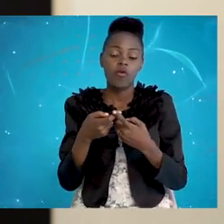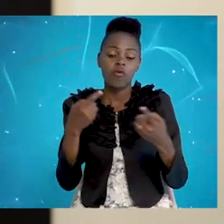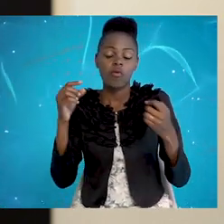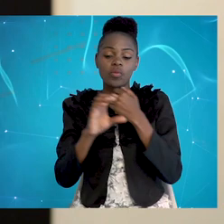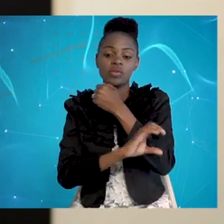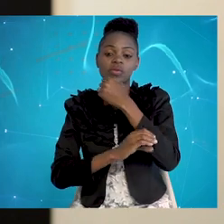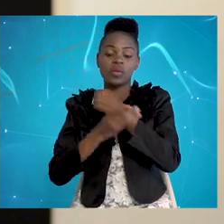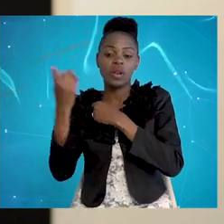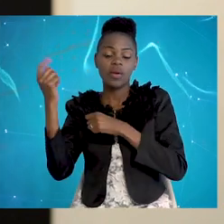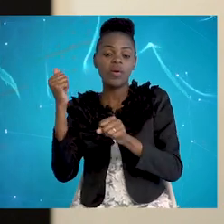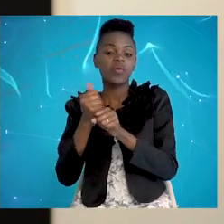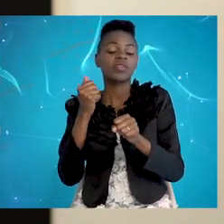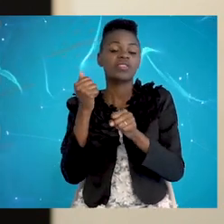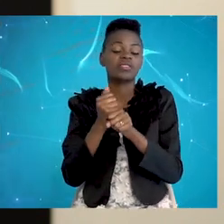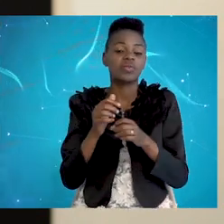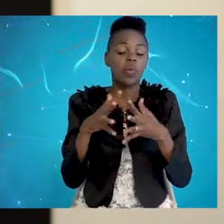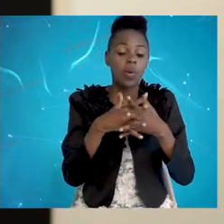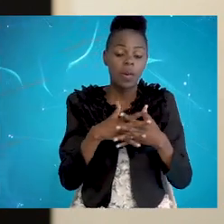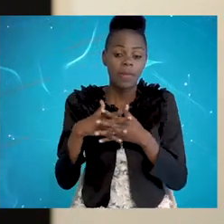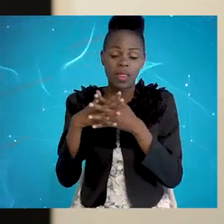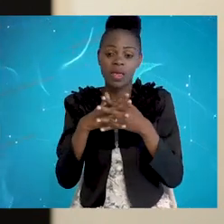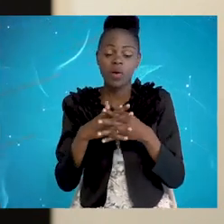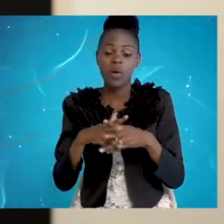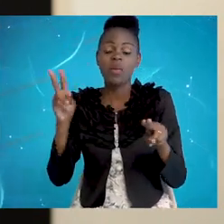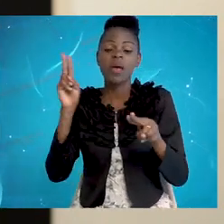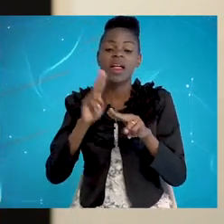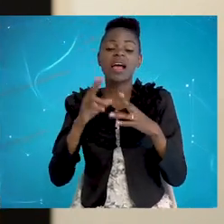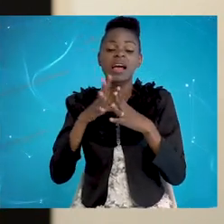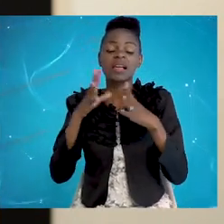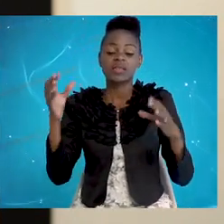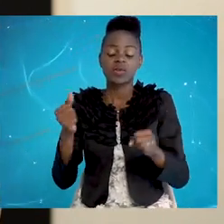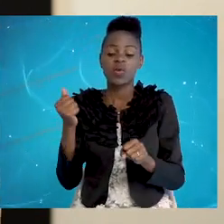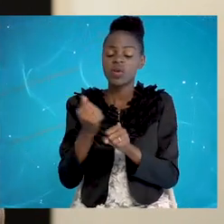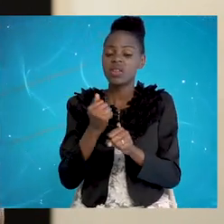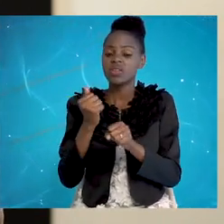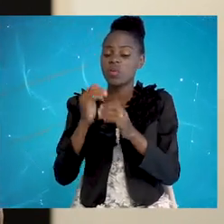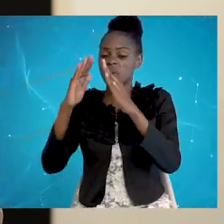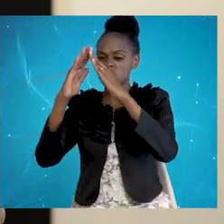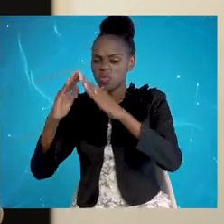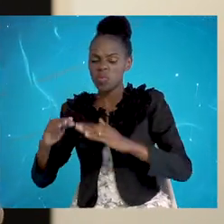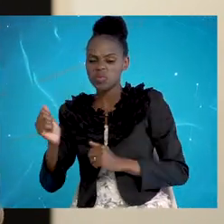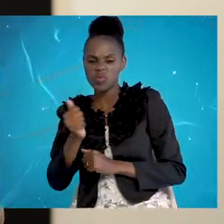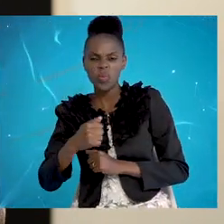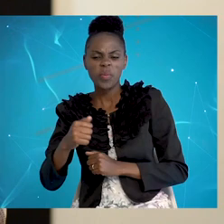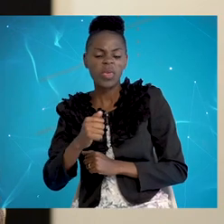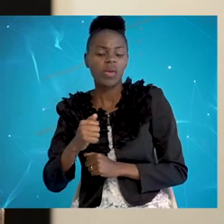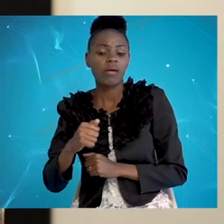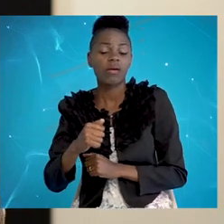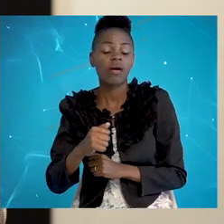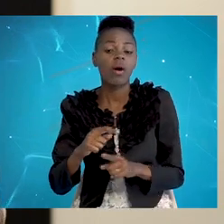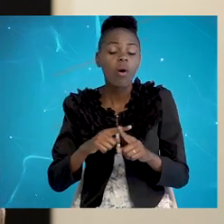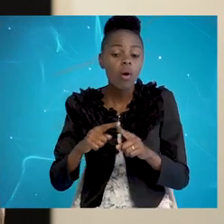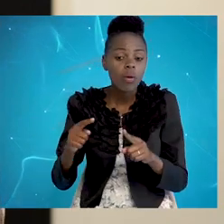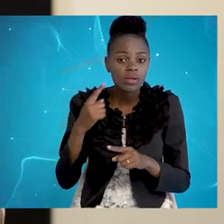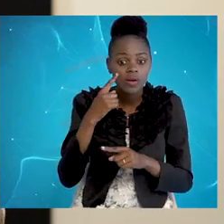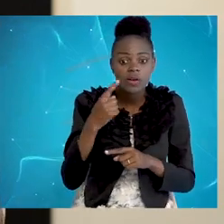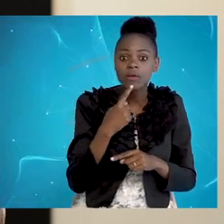amagabwira ntchito ku America. Kwambiri anakhazikika pa ntchito yomagwira ya nyumba zopikapika. Koma zinapezeka kunena